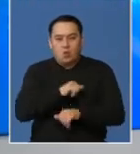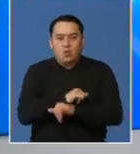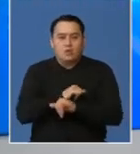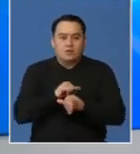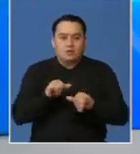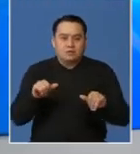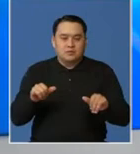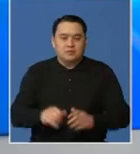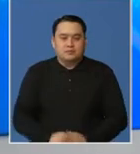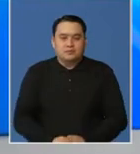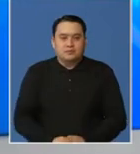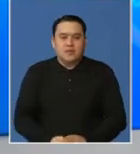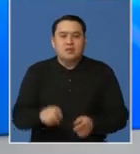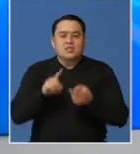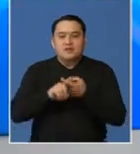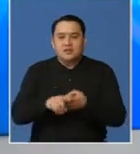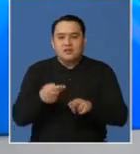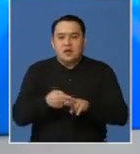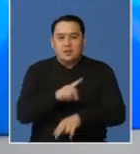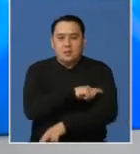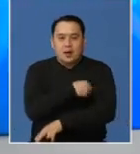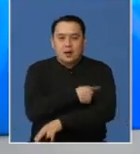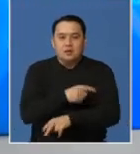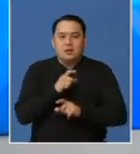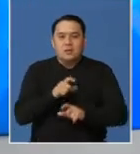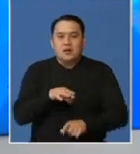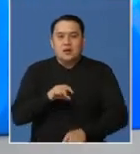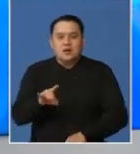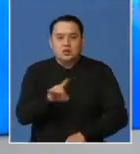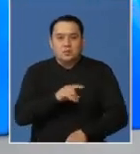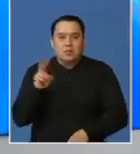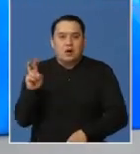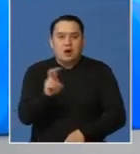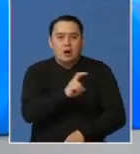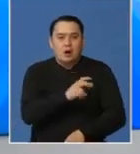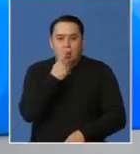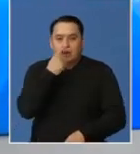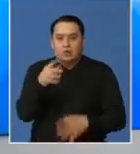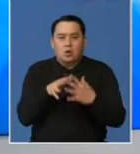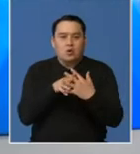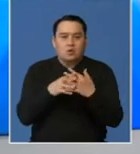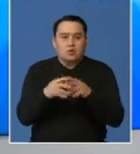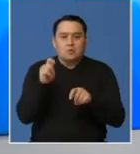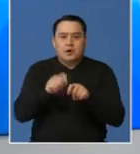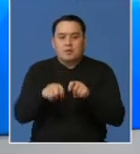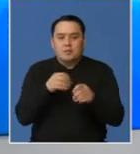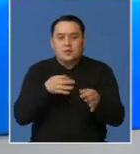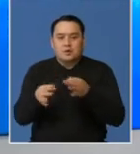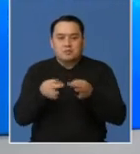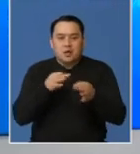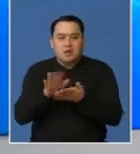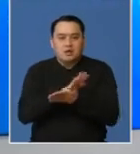годом становится все больше. В связи с этим медработники Балхашского района проехались по отдаленным селам и провели